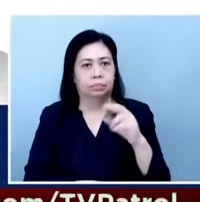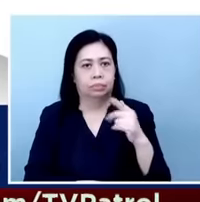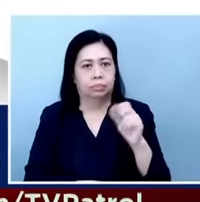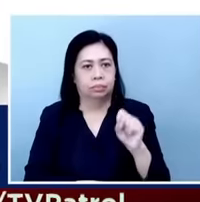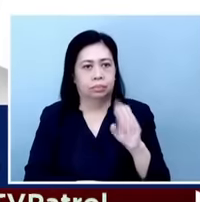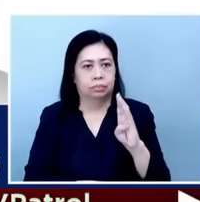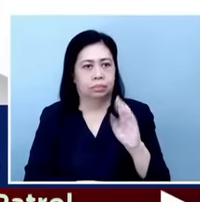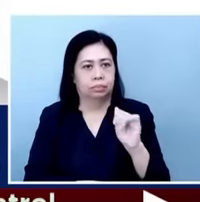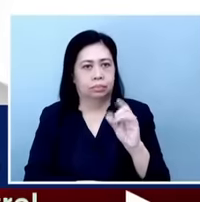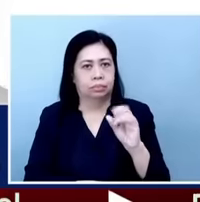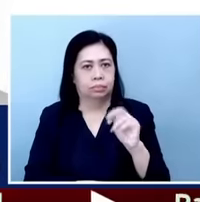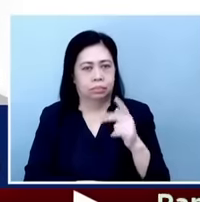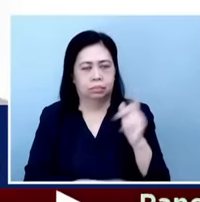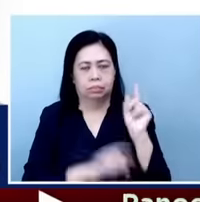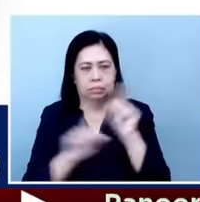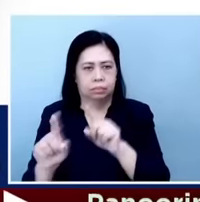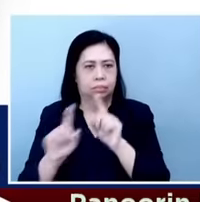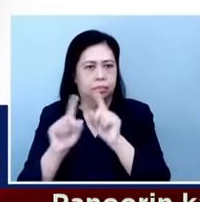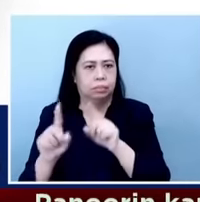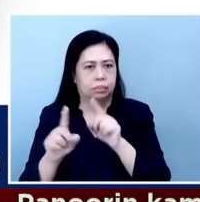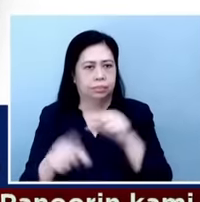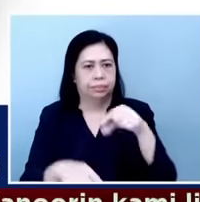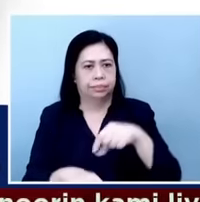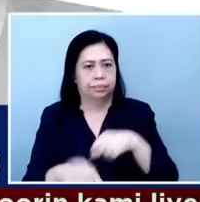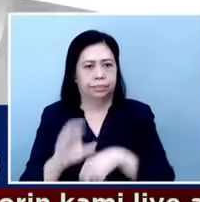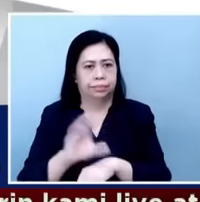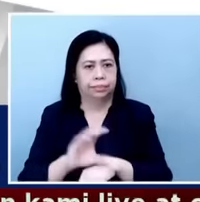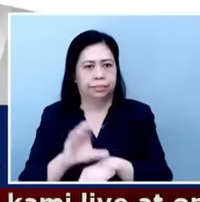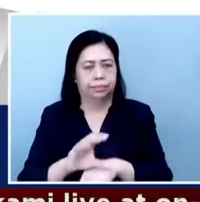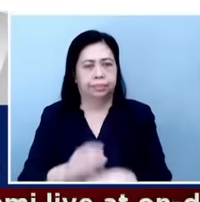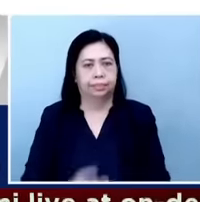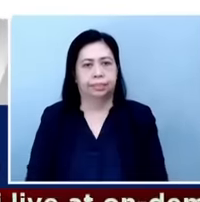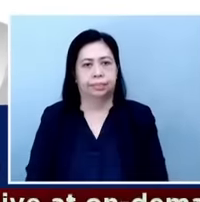mukha sa taunang traslasyon sa Quiapo Church.